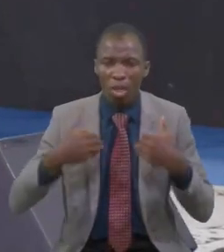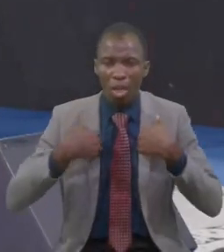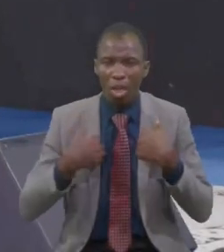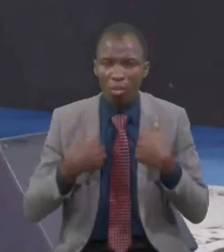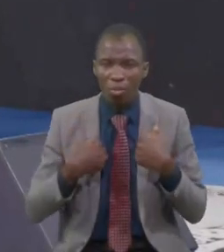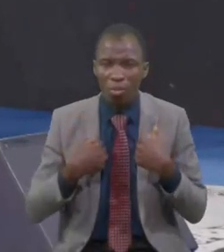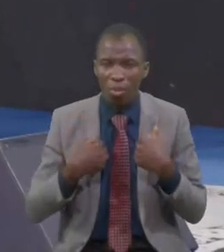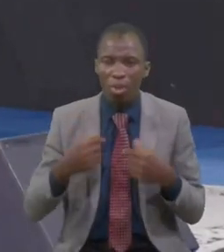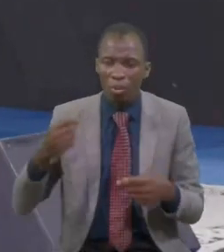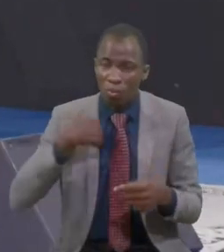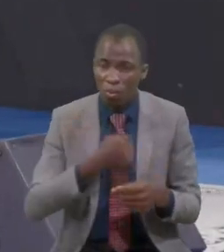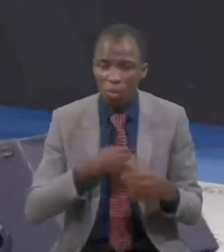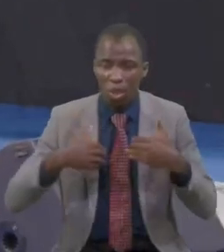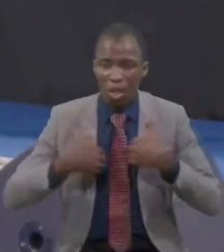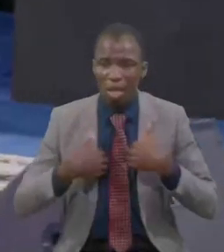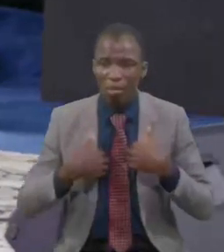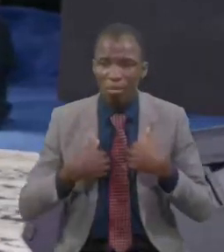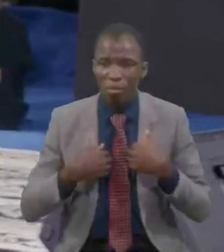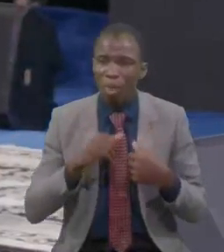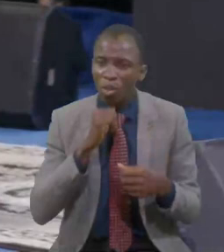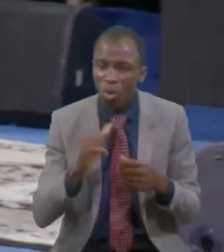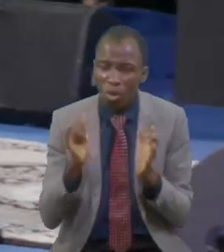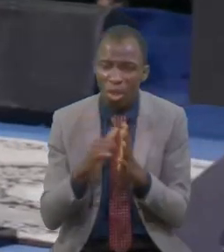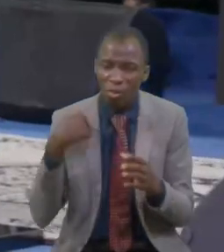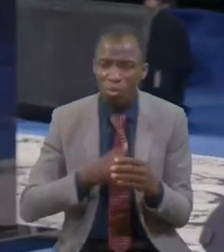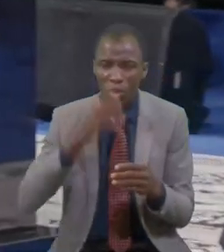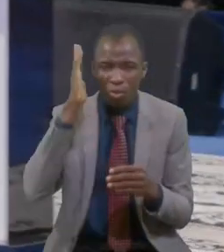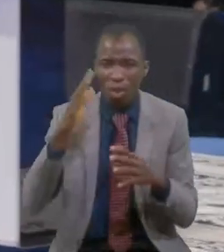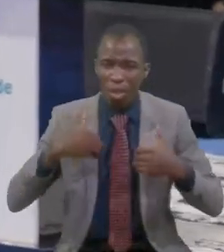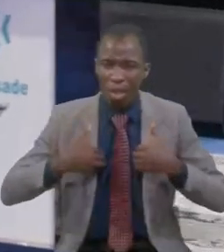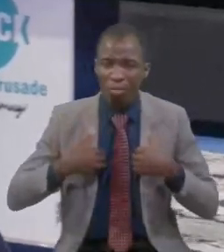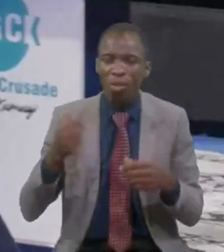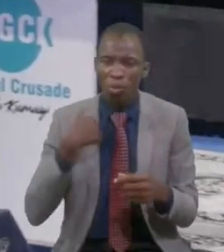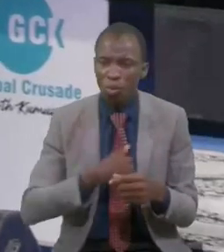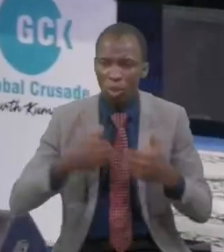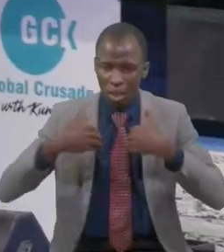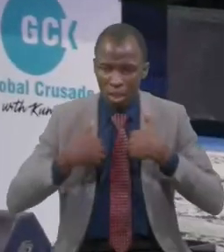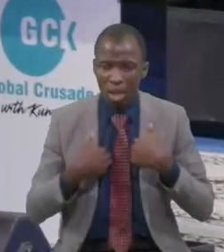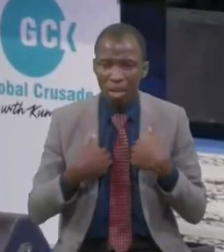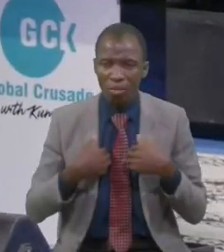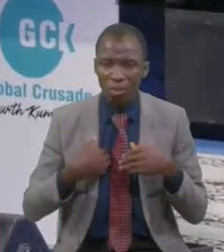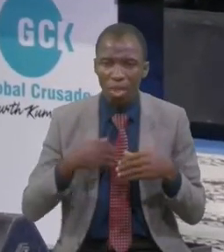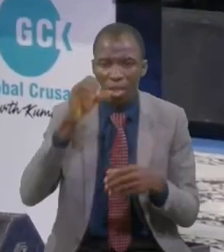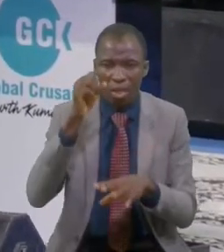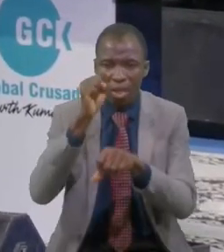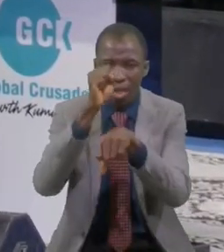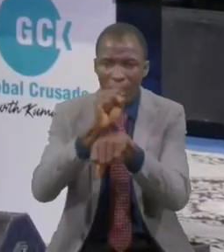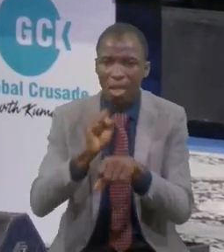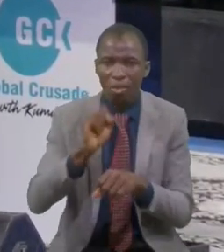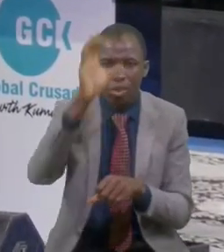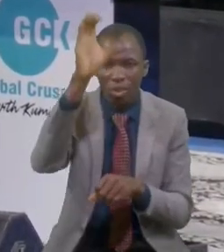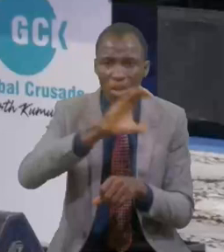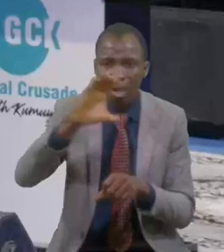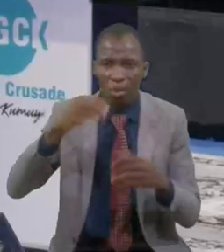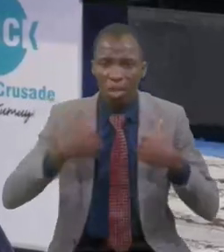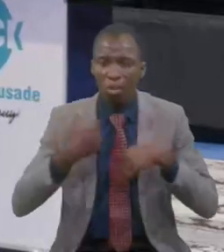en qui nous avons pas que nous aurons nous avons nous avons le calvaire le calvaire